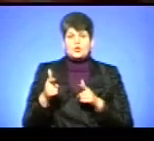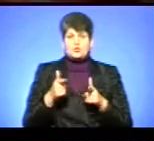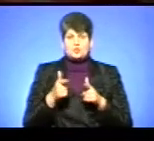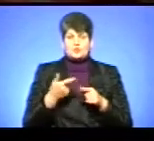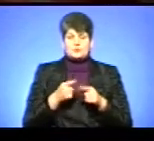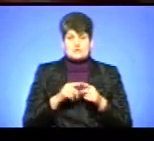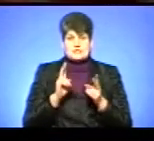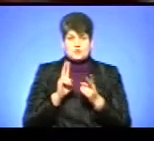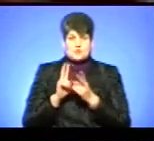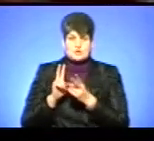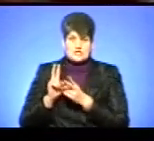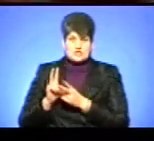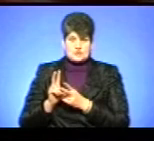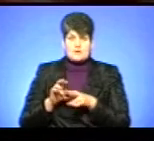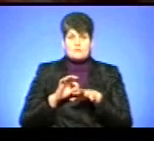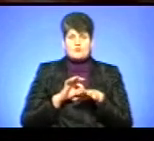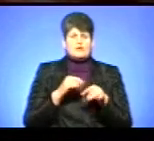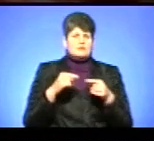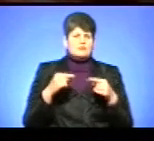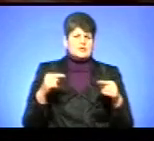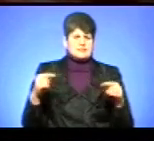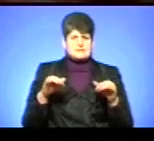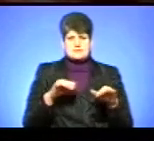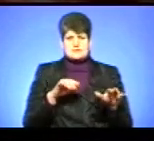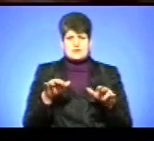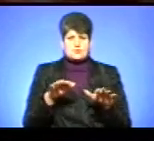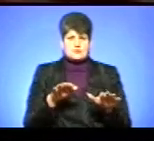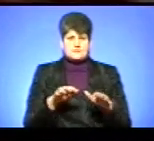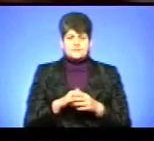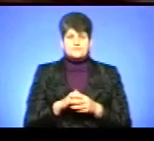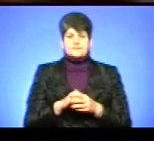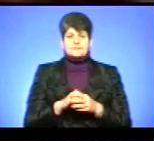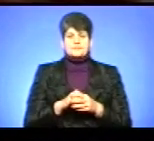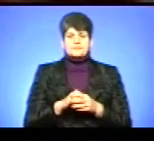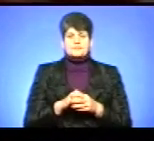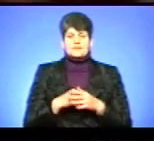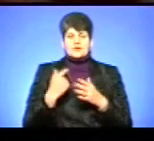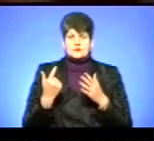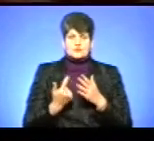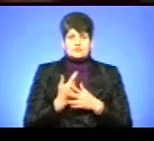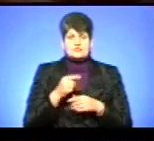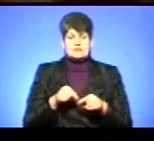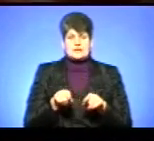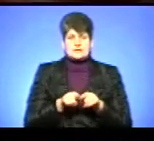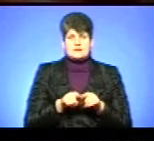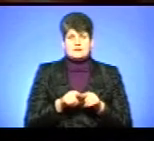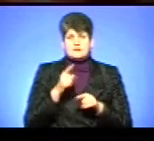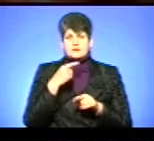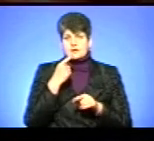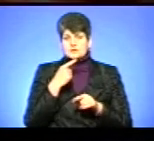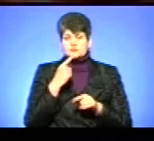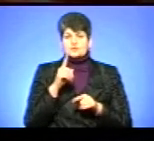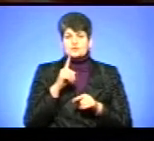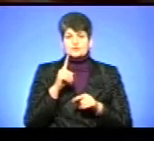такі зустрічі, проводимо різні заходи. І, знов-таки кажу, надолужуємо те, що